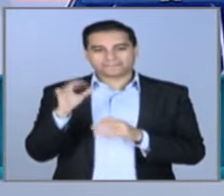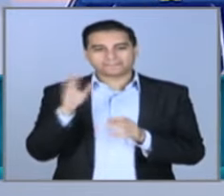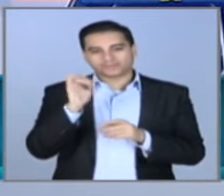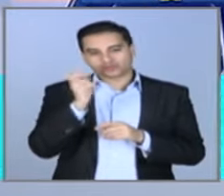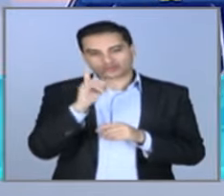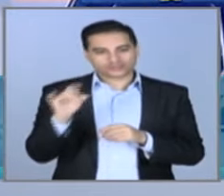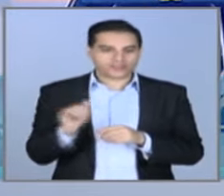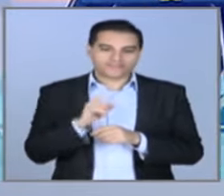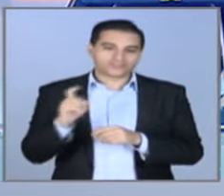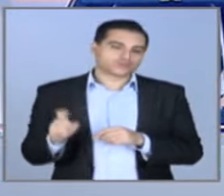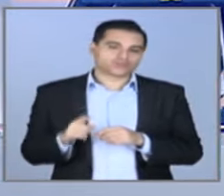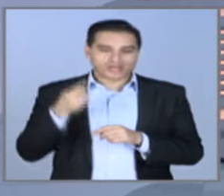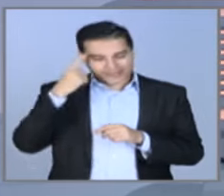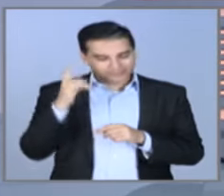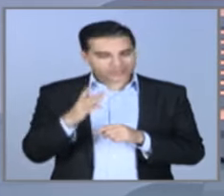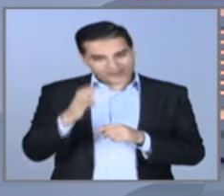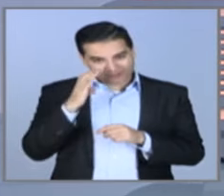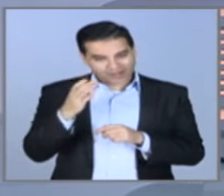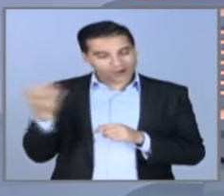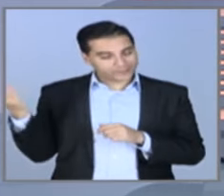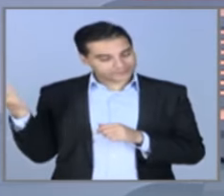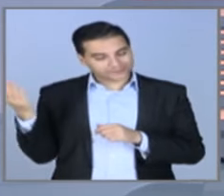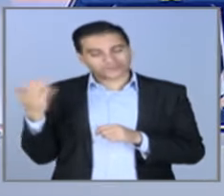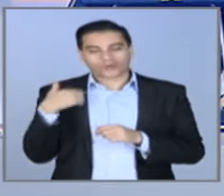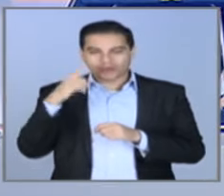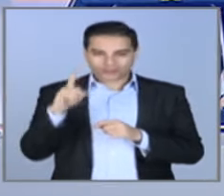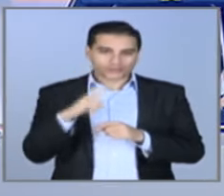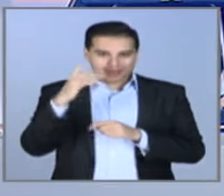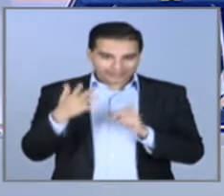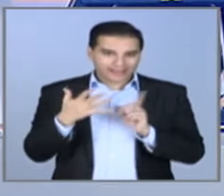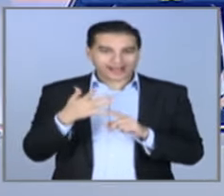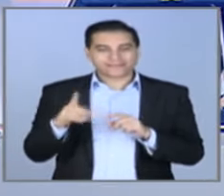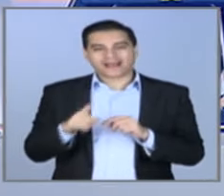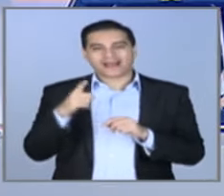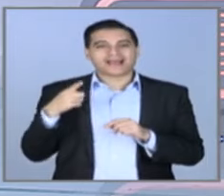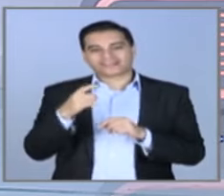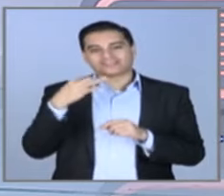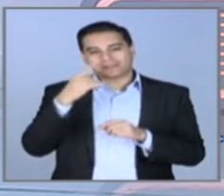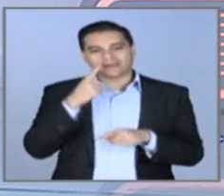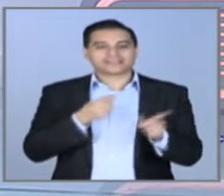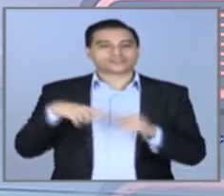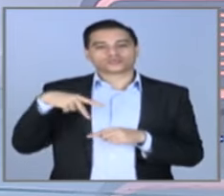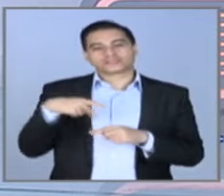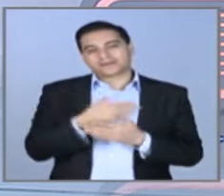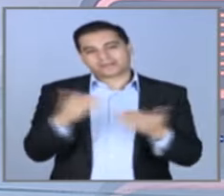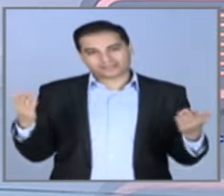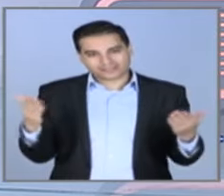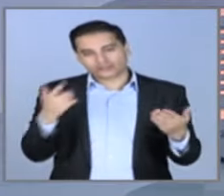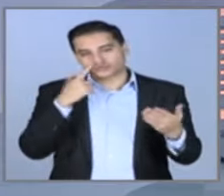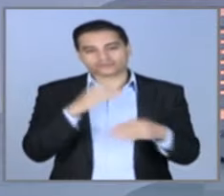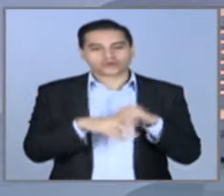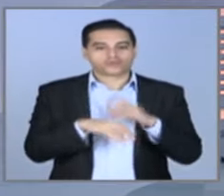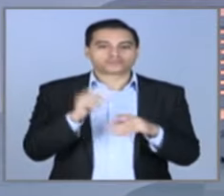مصطفى. السؤال ما تجاوبش وفي الحاله دي هنلعب على الهدف الذهبي. سؤال ليكم انتوا